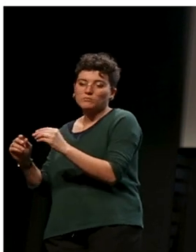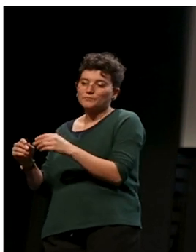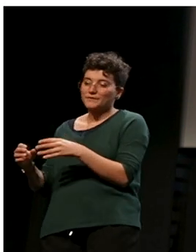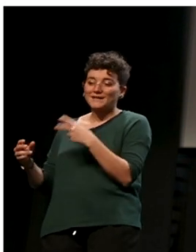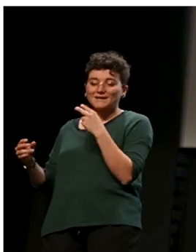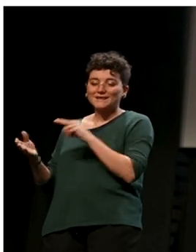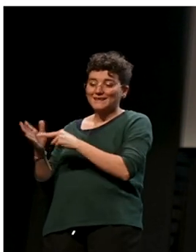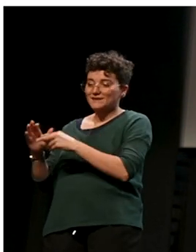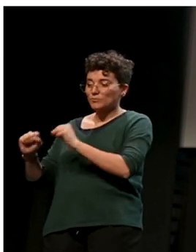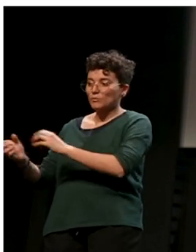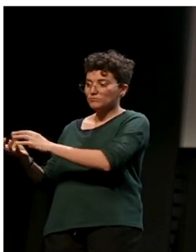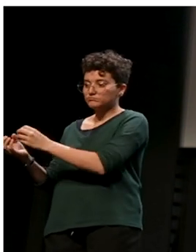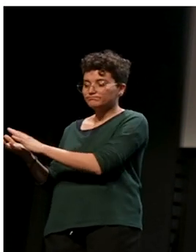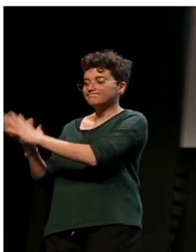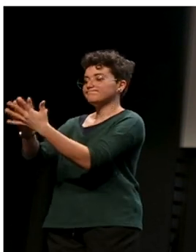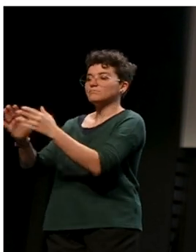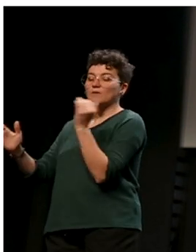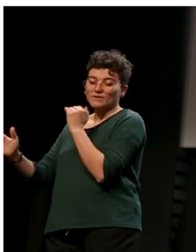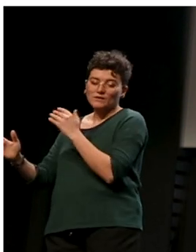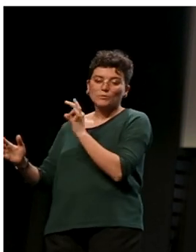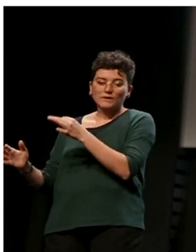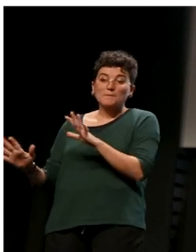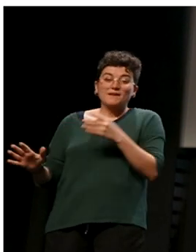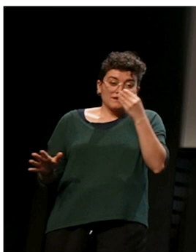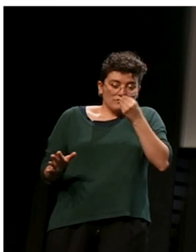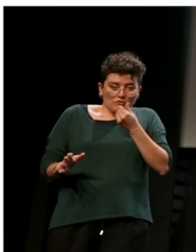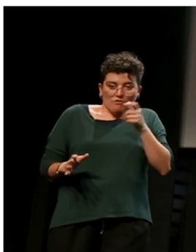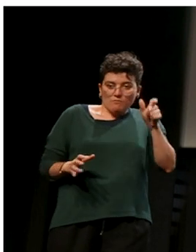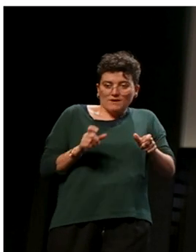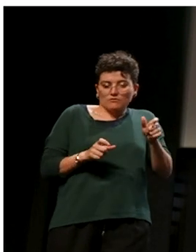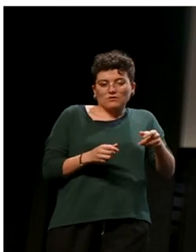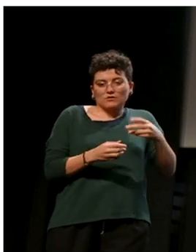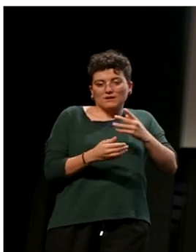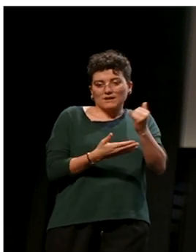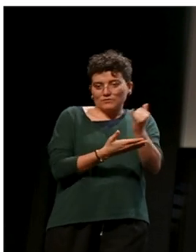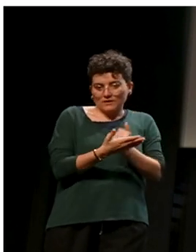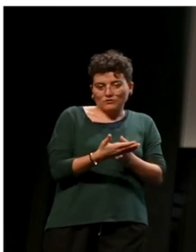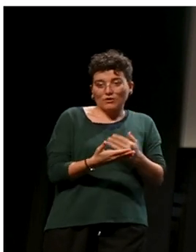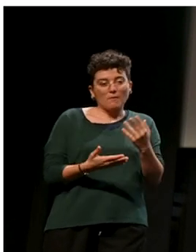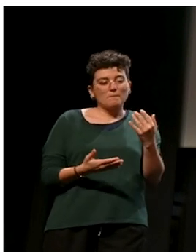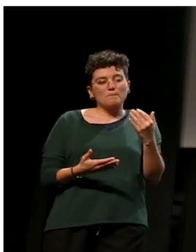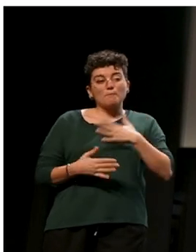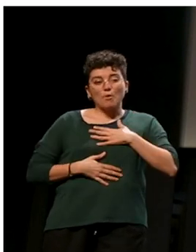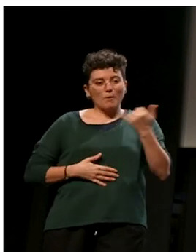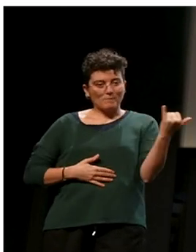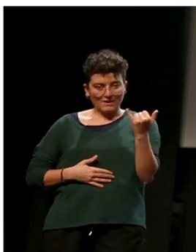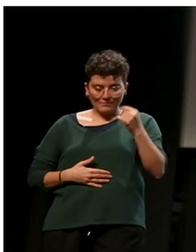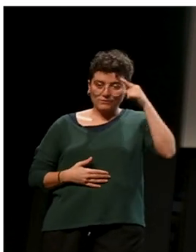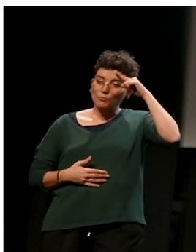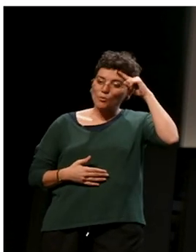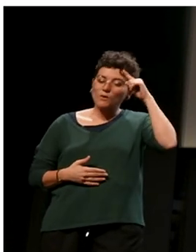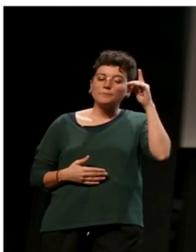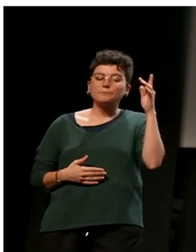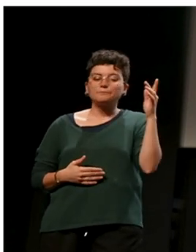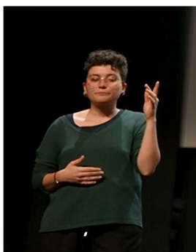vite. Par contre, moi, je pense qu'il y a des illustrateurs qui ne vont pas s'en faire du tout, et je pense qu'en fait, le métier d'illustrateur